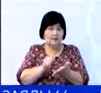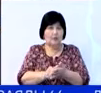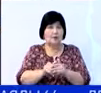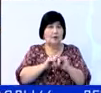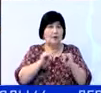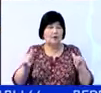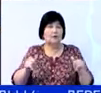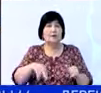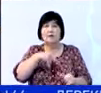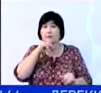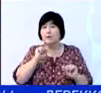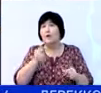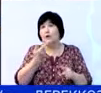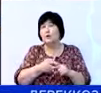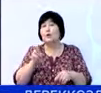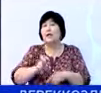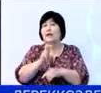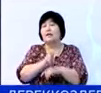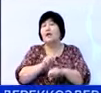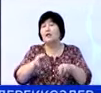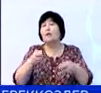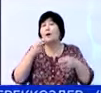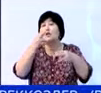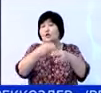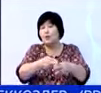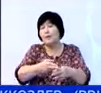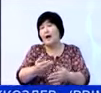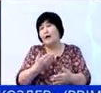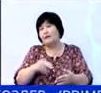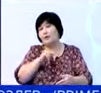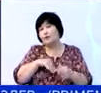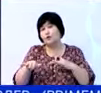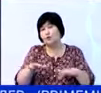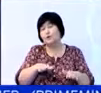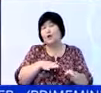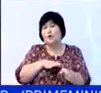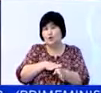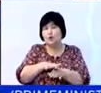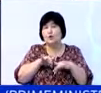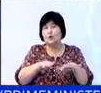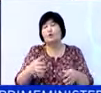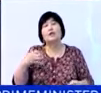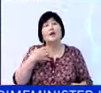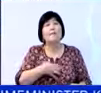кетуі әбден мүмкін. Сондықтан шегірткенің таралуына жол бермей, алдын алу жұмыстарын жүйелі жүргізген